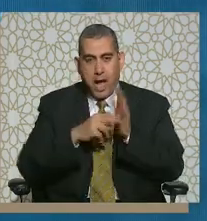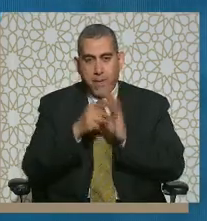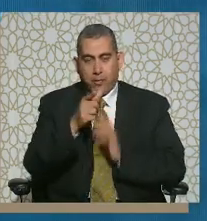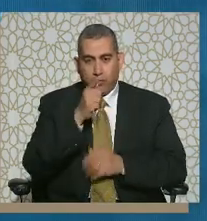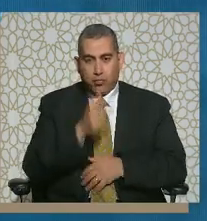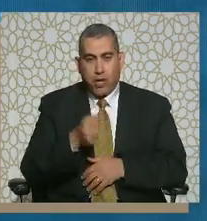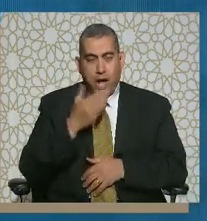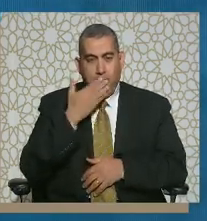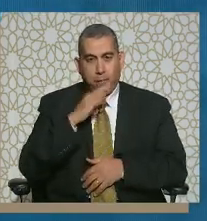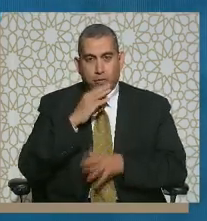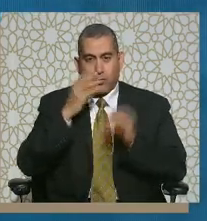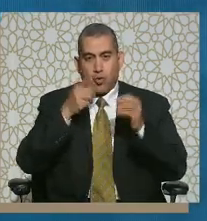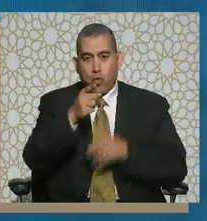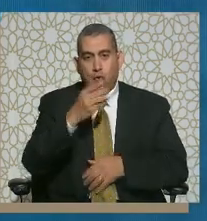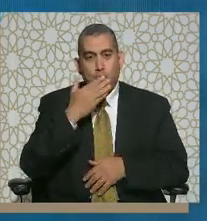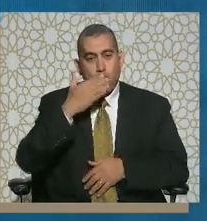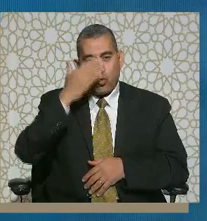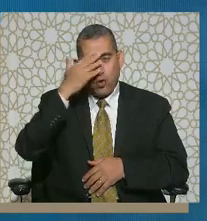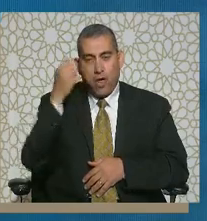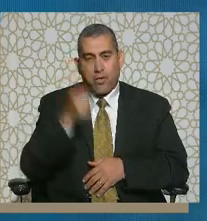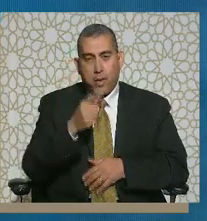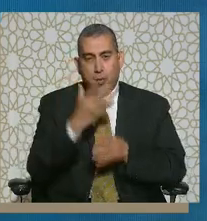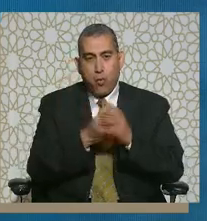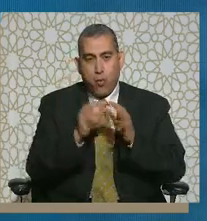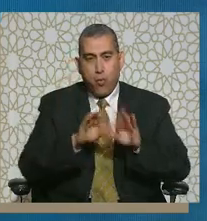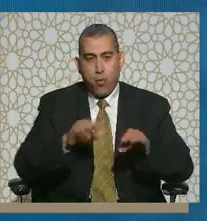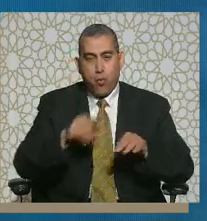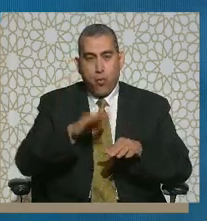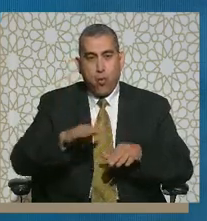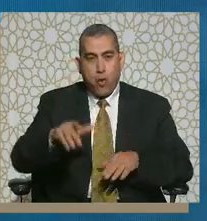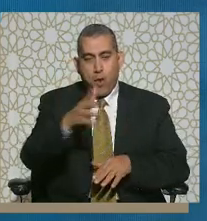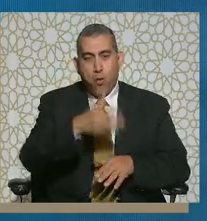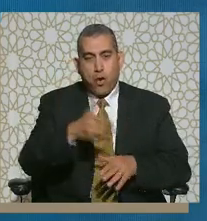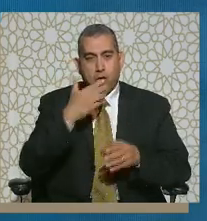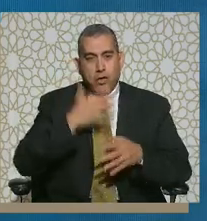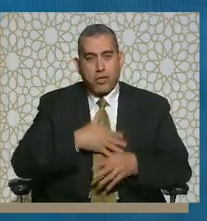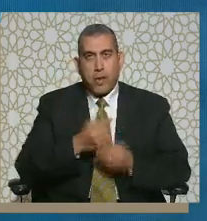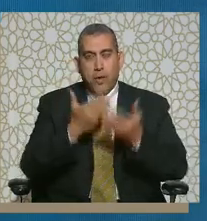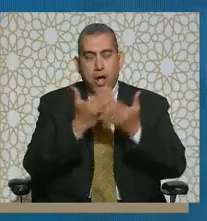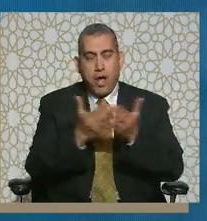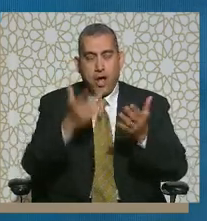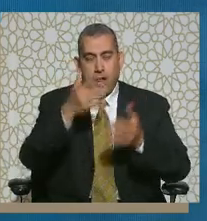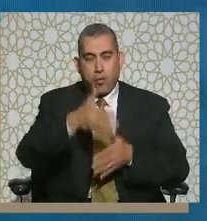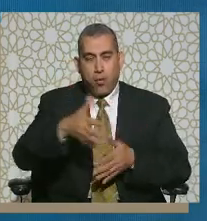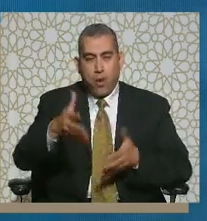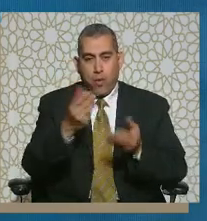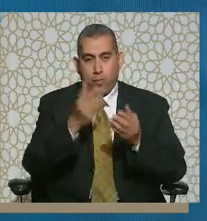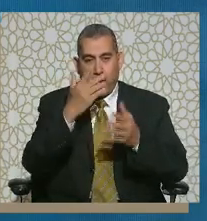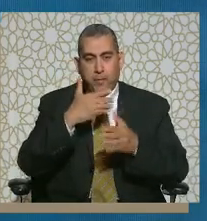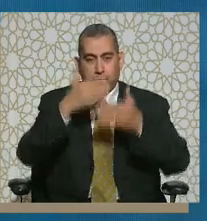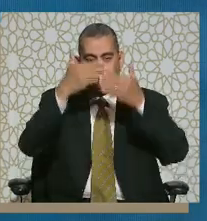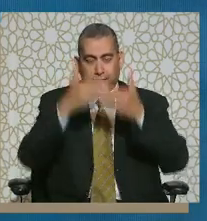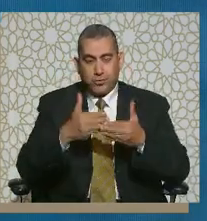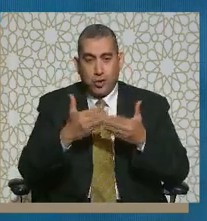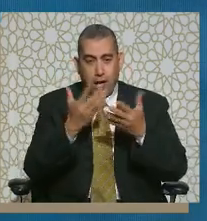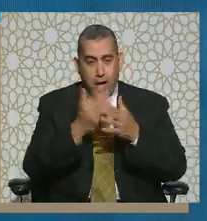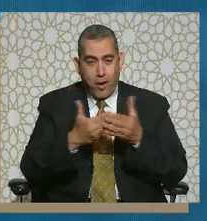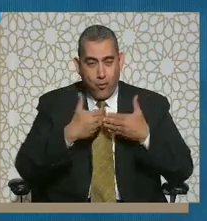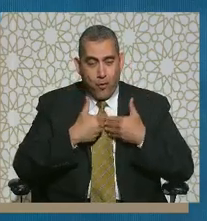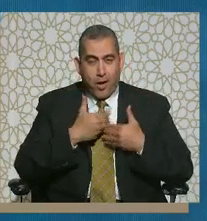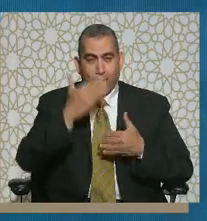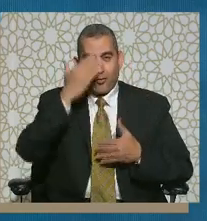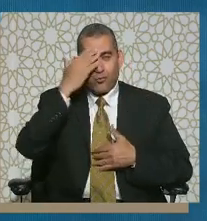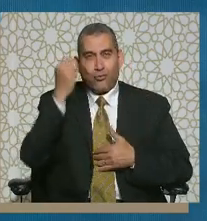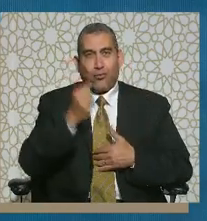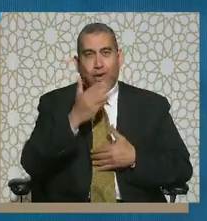لله. كل عام وحضرتك طيب واولادك طيبين ويرضى عليك الايام بخير يا رب. يسترك ربنا ان انت دعيتي لاولادي، انا بحب اللي يدعي